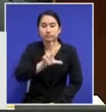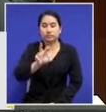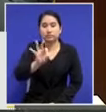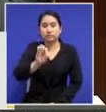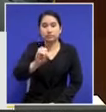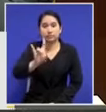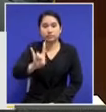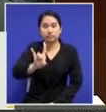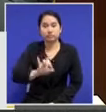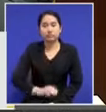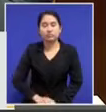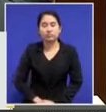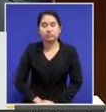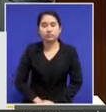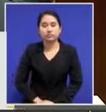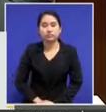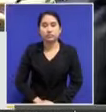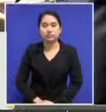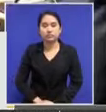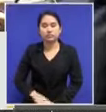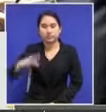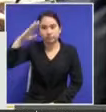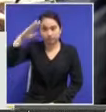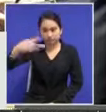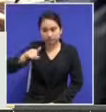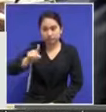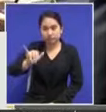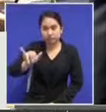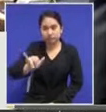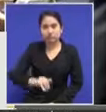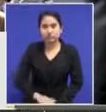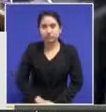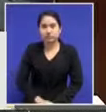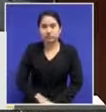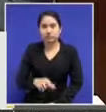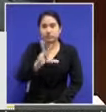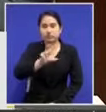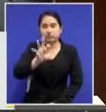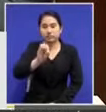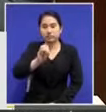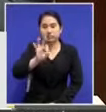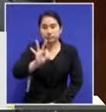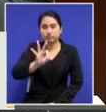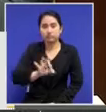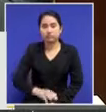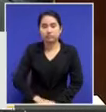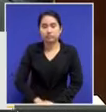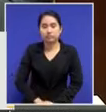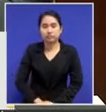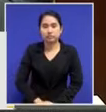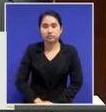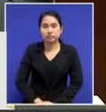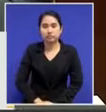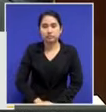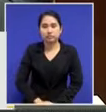398นางสาวพริมภูลเจริญ ท่านพลเอกประยุทธ์จันทร์โอชาค่ะ 399นางสาวพัทราว